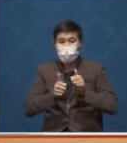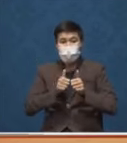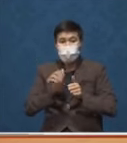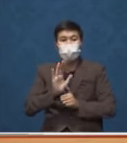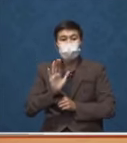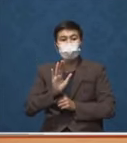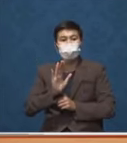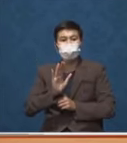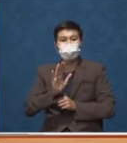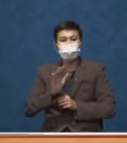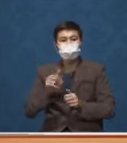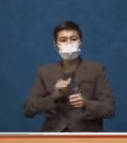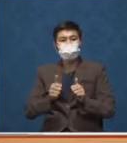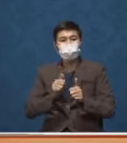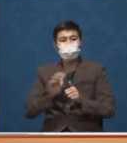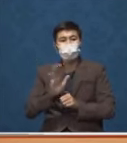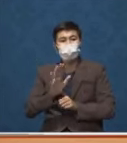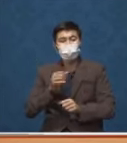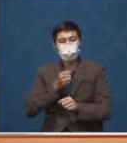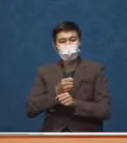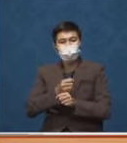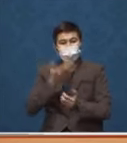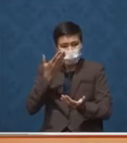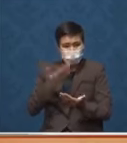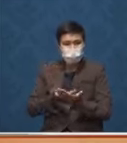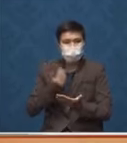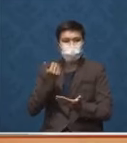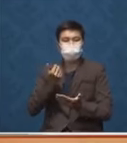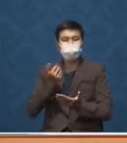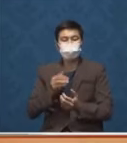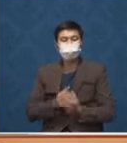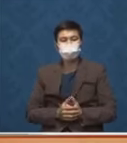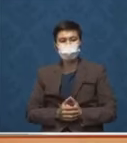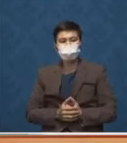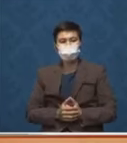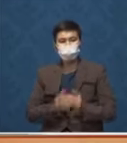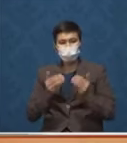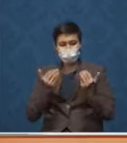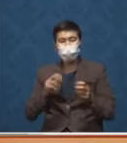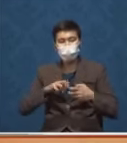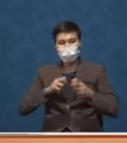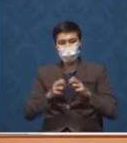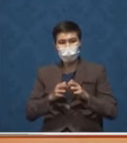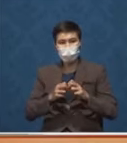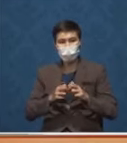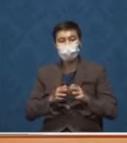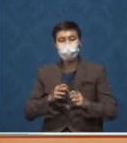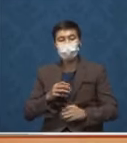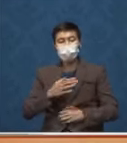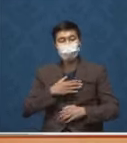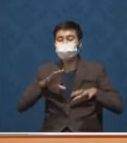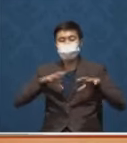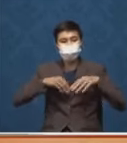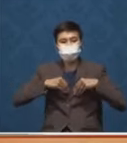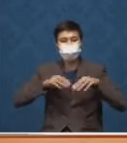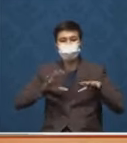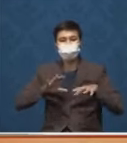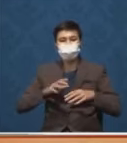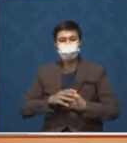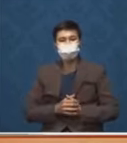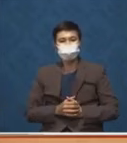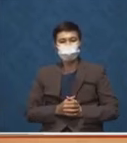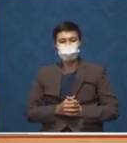อย่างเต็มที่นะครับแล้วทำให้เกิดราคาสูงขึ้นเนี่ยอันนี้เป็นสิ่งที่จะเป็นปัญหาแน่นอนซึ่งเราไม่เห็นด้วยนะครับรัฐบาลไม่เห็นด้วยแน่นอนนะ